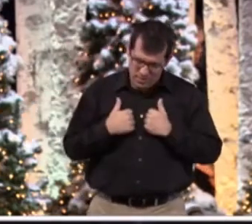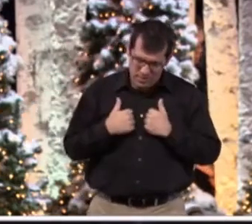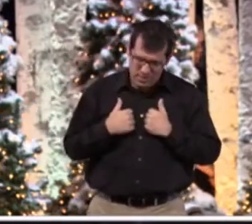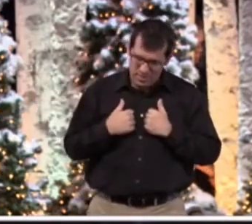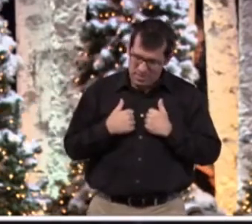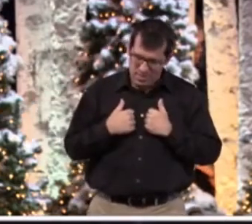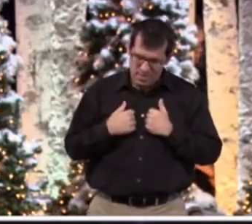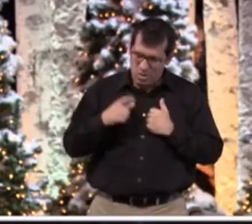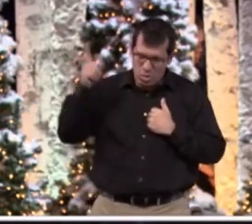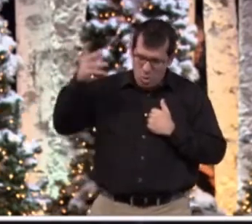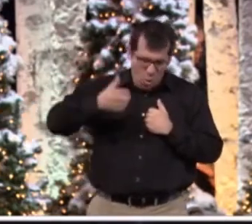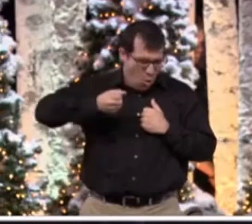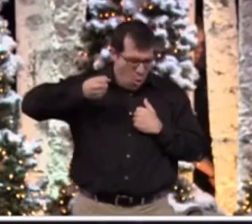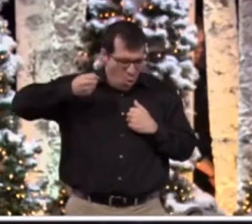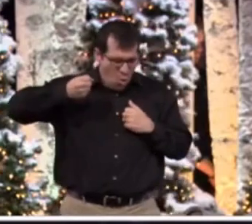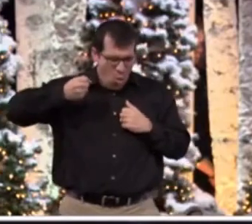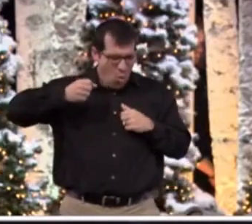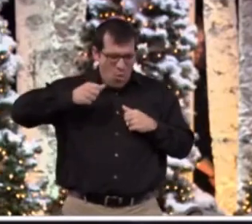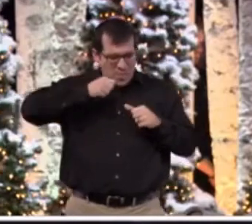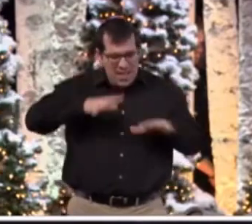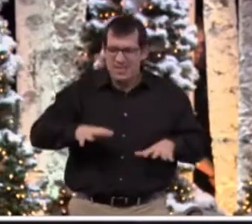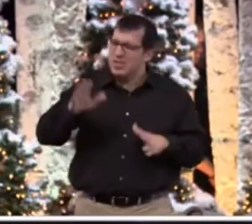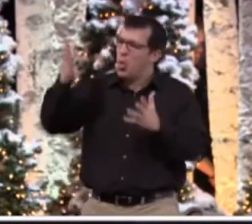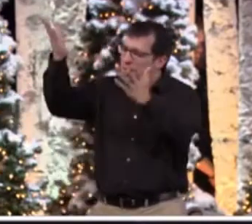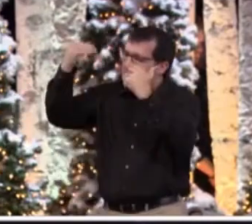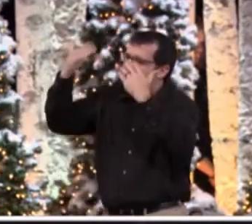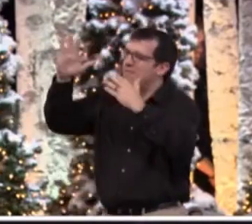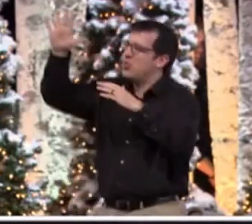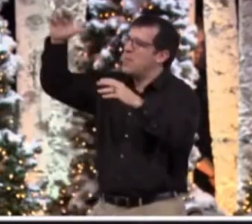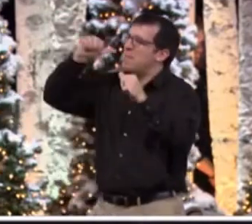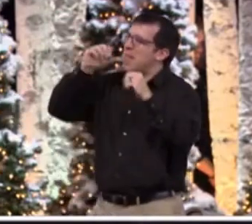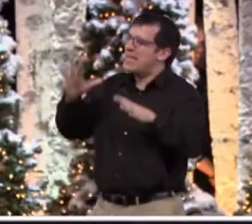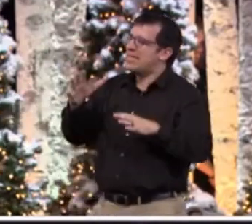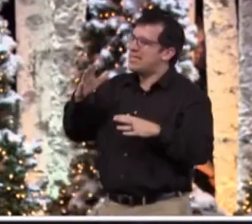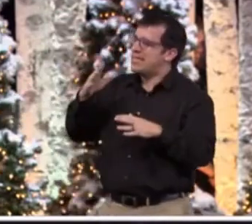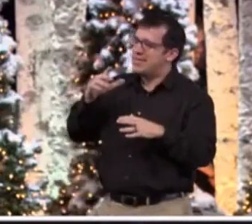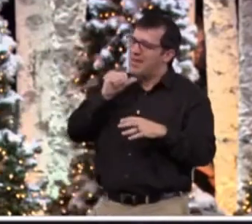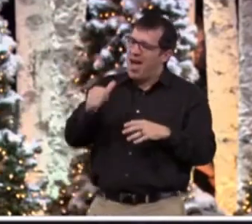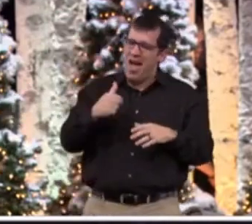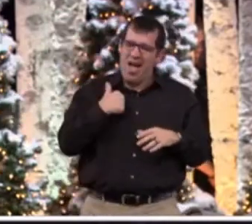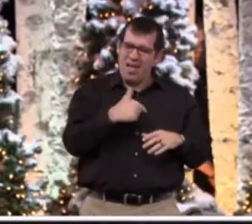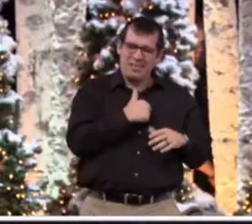हाम्रो कारणले संसारका तपाईँका जनहरूलाई आशिष दिन नरोक्नुहोस्।